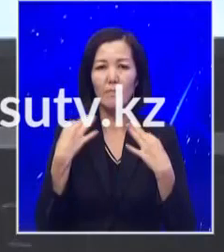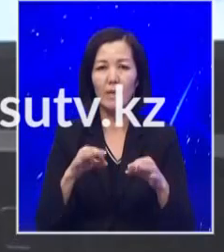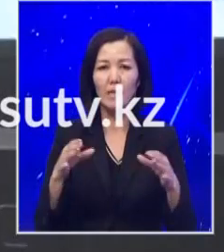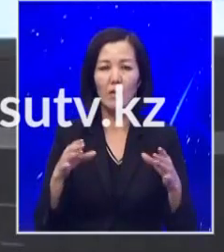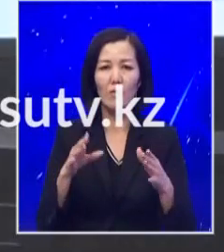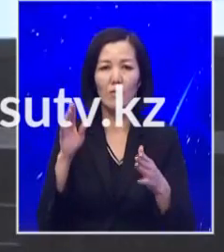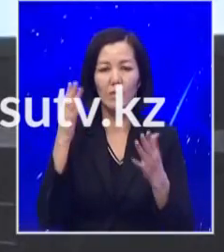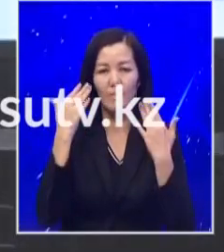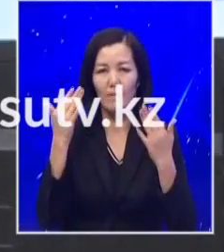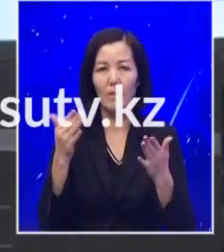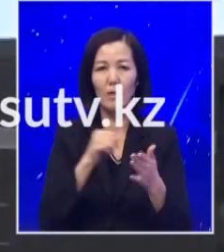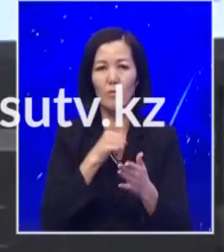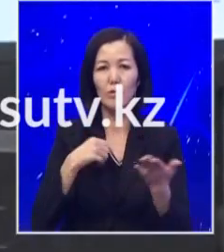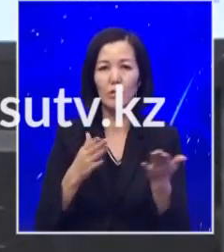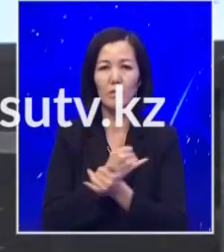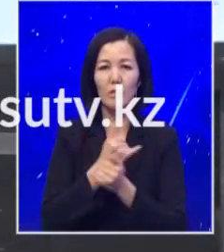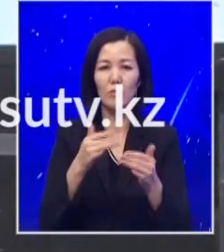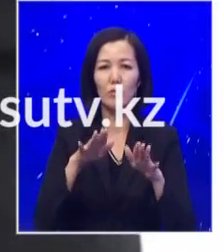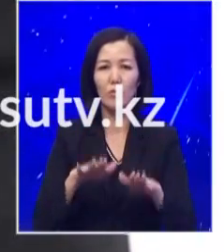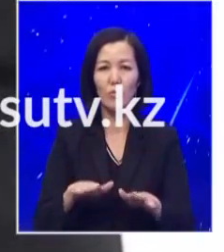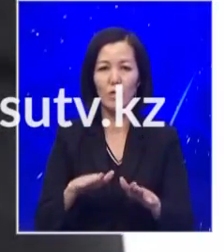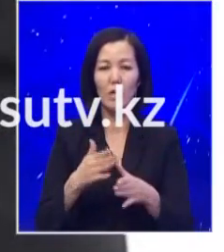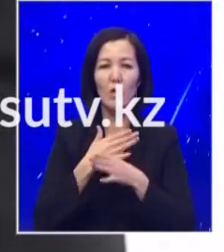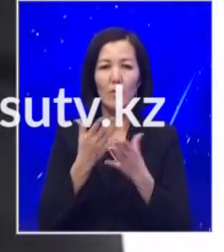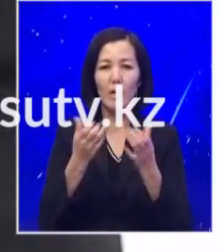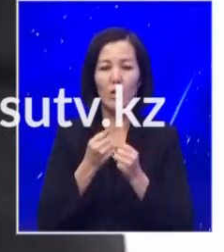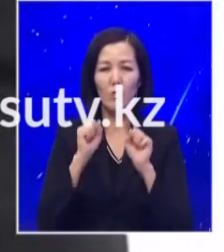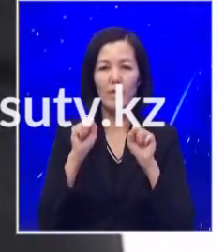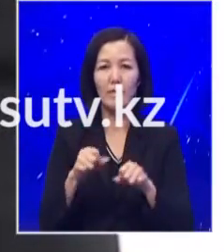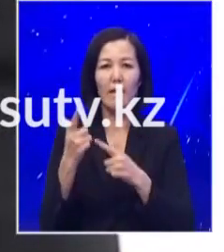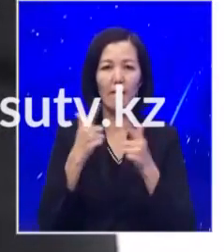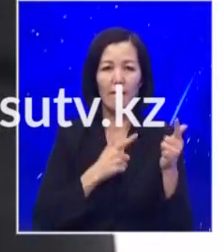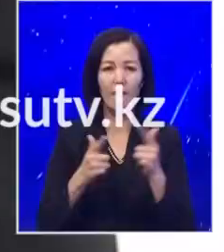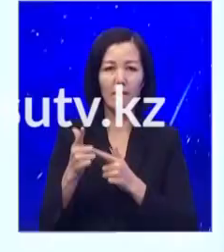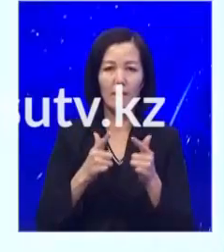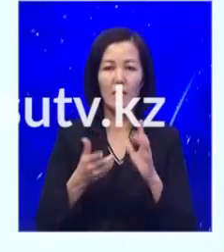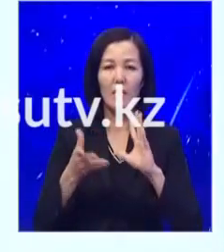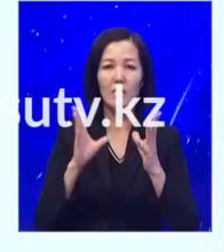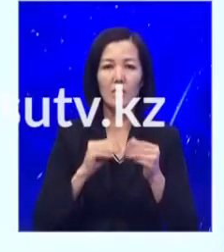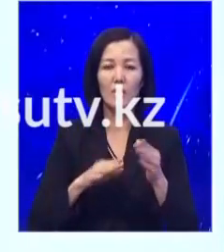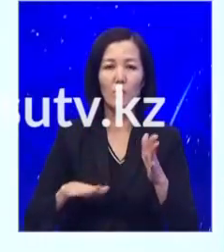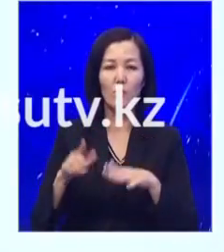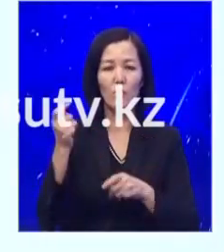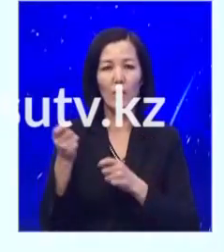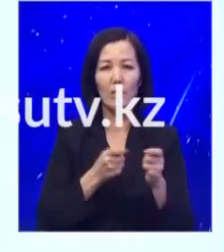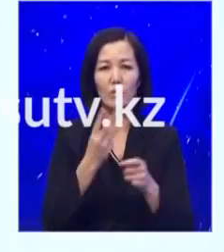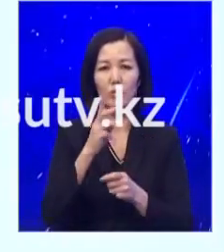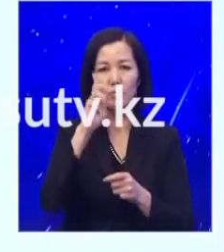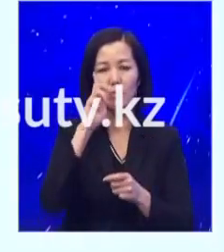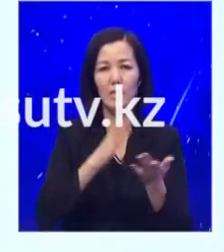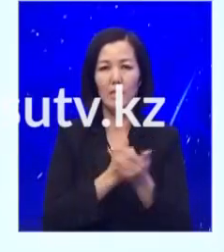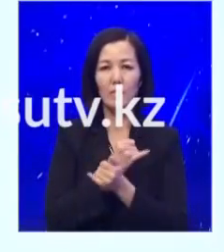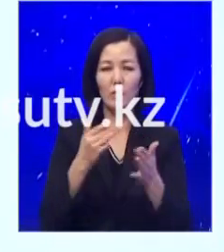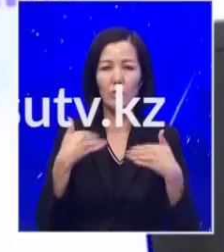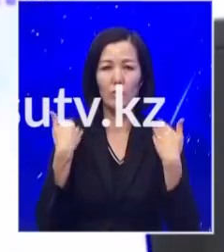тілін білмеген адамға өзін өзі қызмет көрсету бұрыш арқылы көмек көрсетуге дайын. Айта кету керек, жалпы округ әкімдігі үш мемлекеттік қызмет